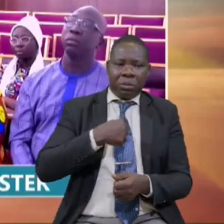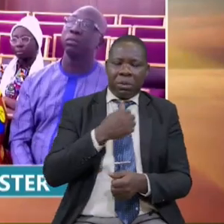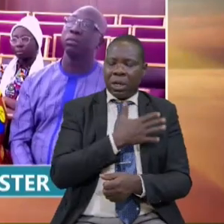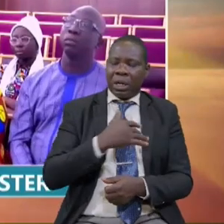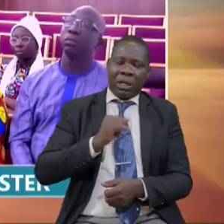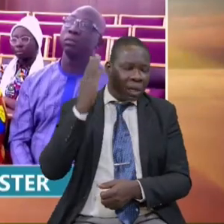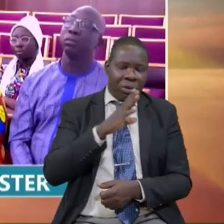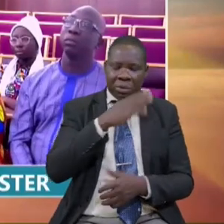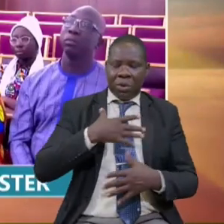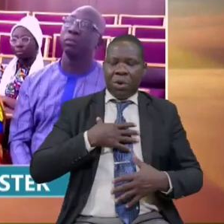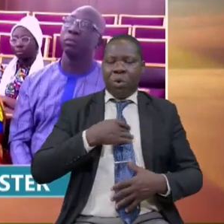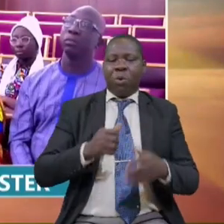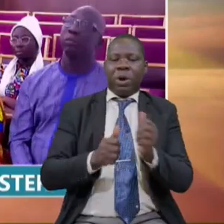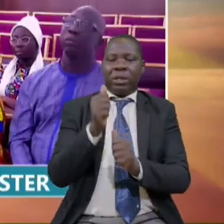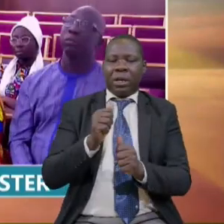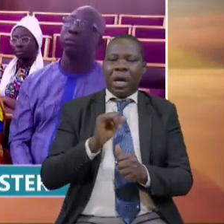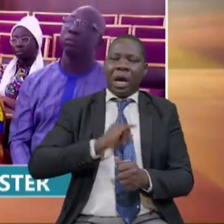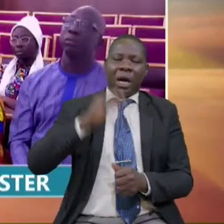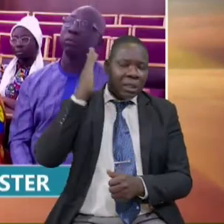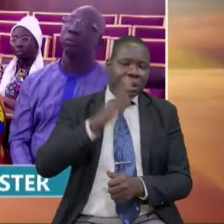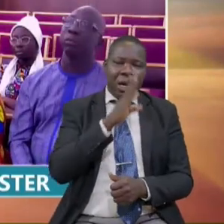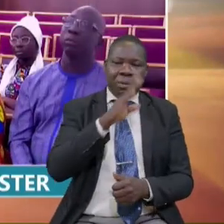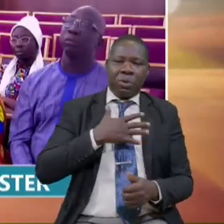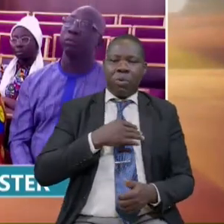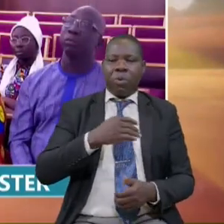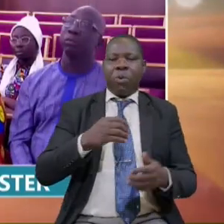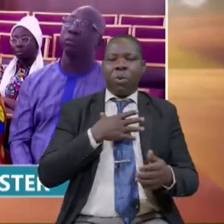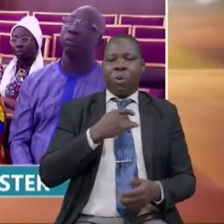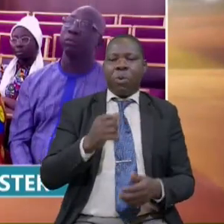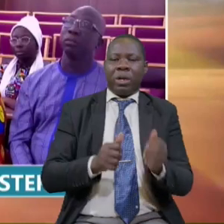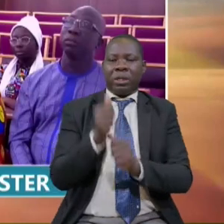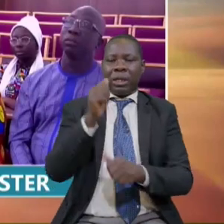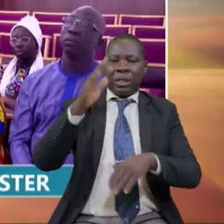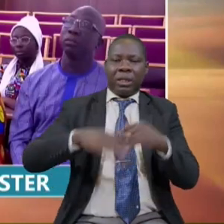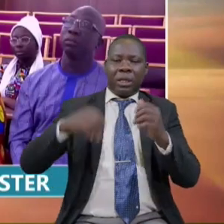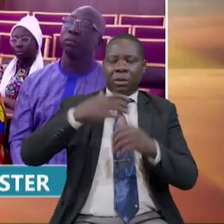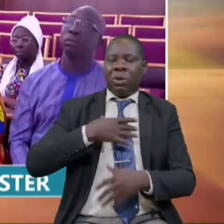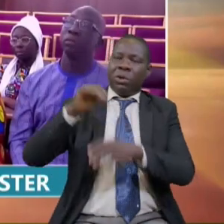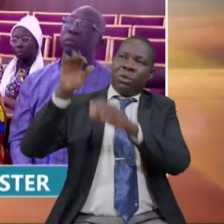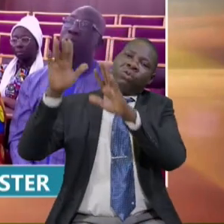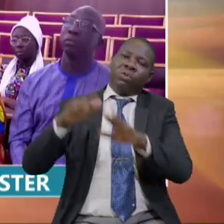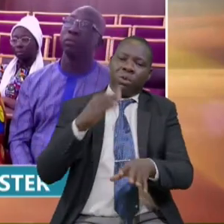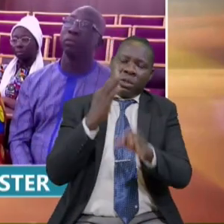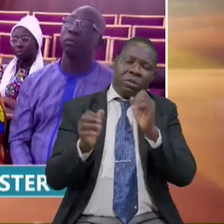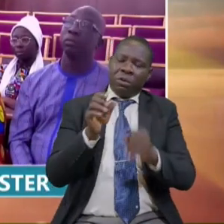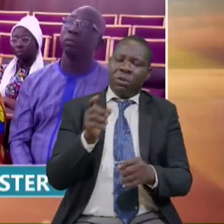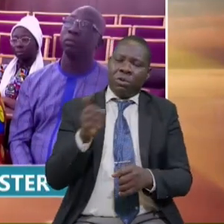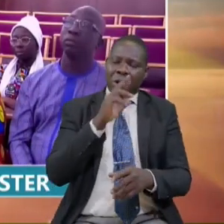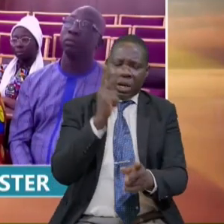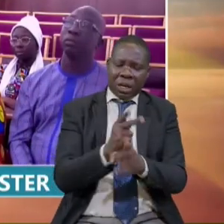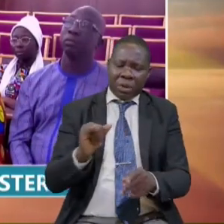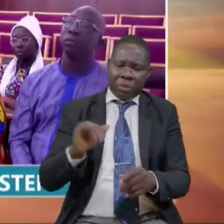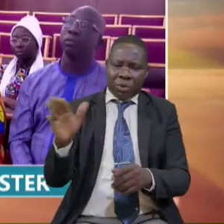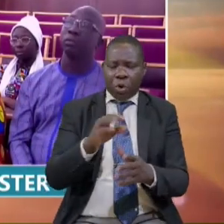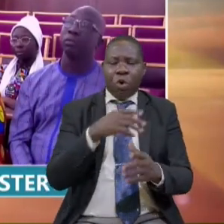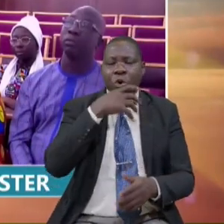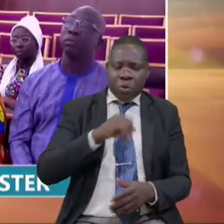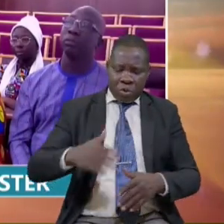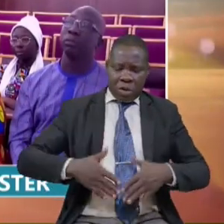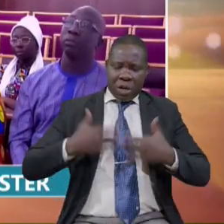que la neige. Regardez cela. Je serai plus blanc que la neige. Si vous accumulez vos